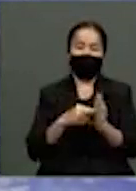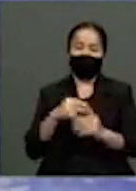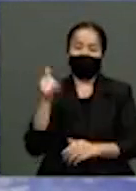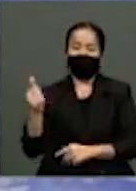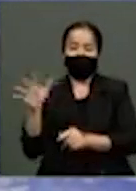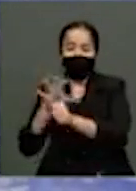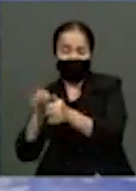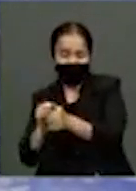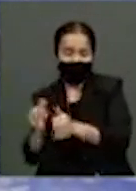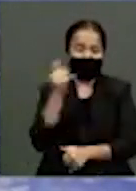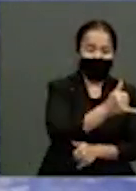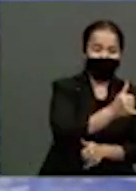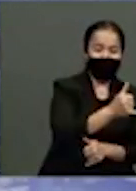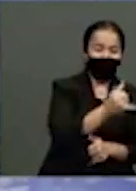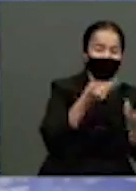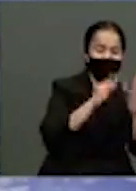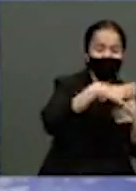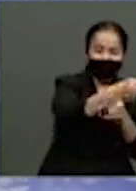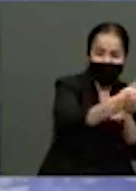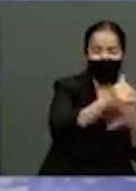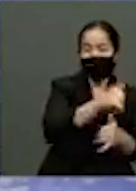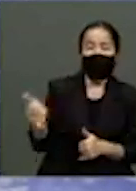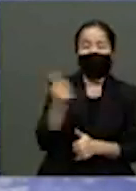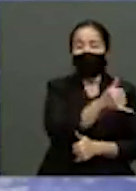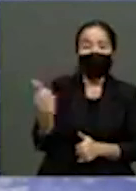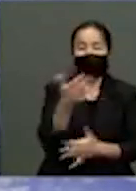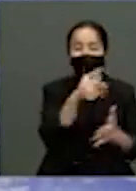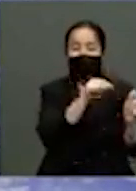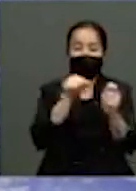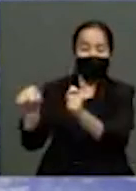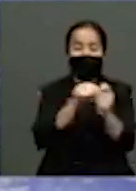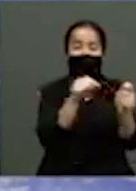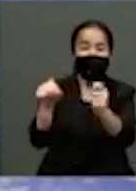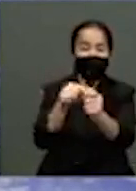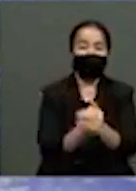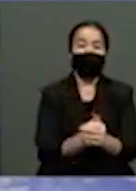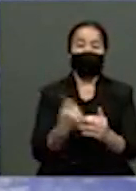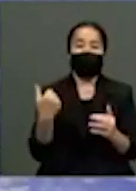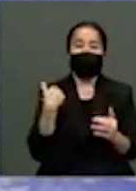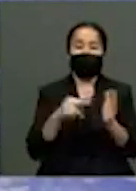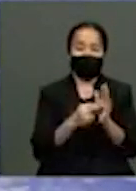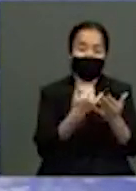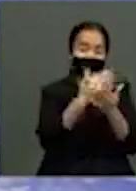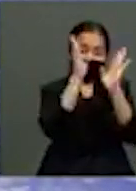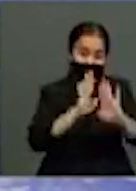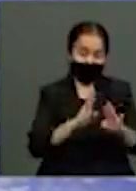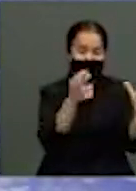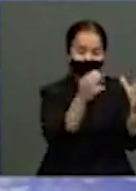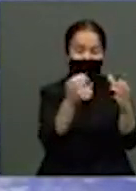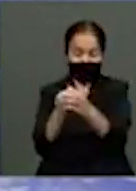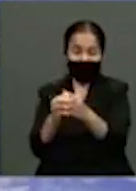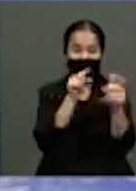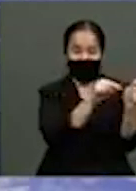ได้ซะด้วยซ้ำเพราะฉะนั้นการขับเคลื่อนสถานการณ์เนี่ยก็มีการดีไซน์ออกมาเป็นกลุ่มเขตด้วยนะครับก็จะเห็นภ